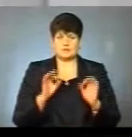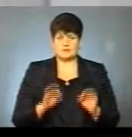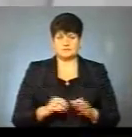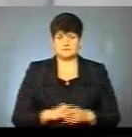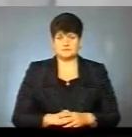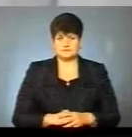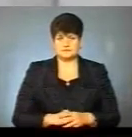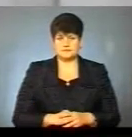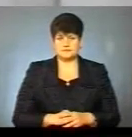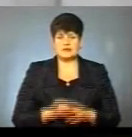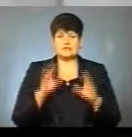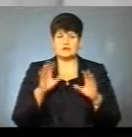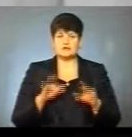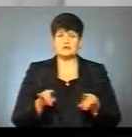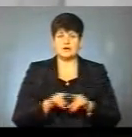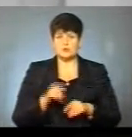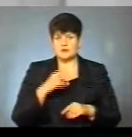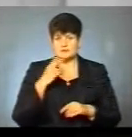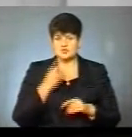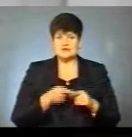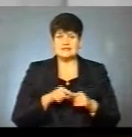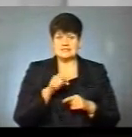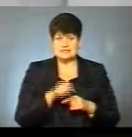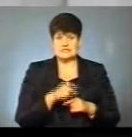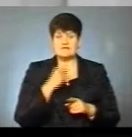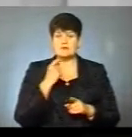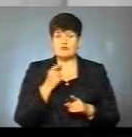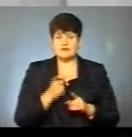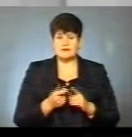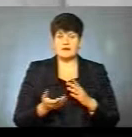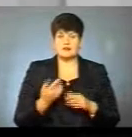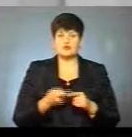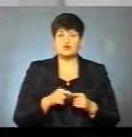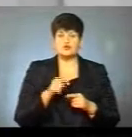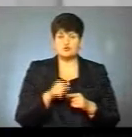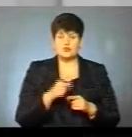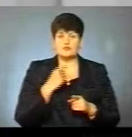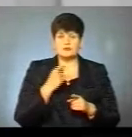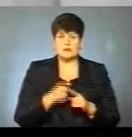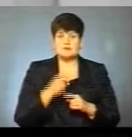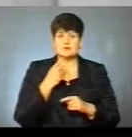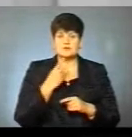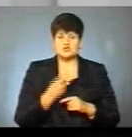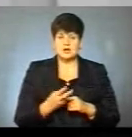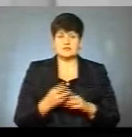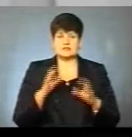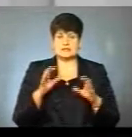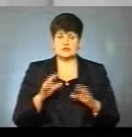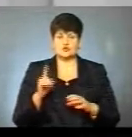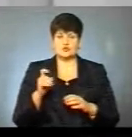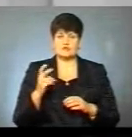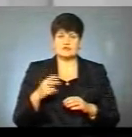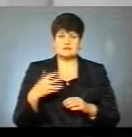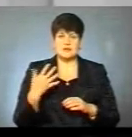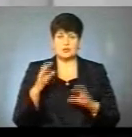безпеки. Законодавство також передбачало за це відповідальність, але до цього відповідальність передбачалася статтею